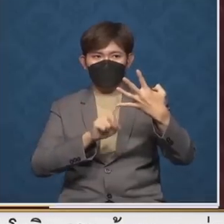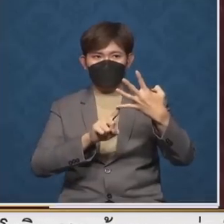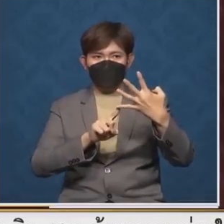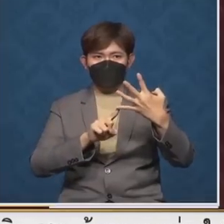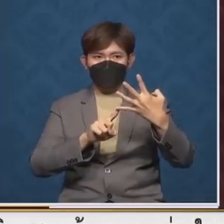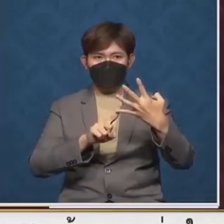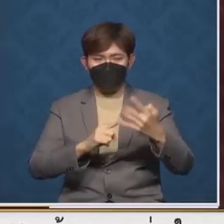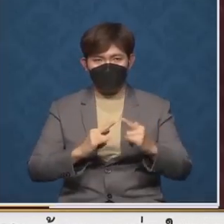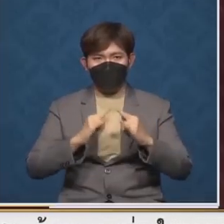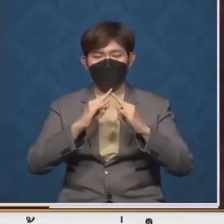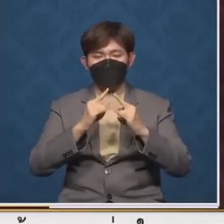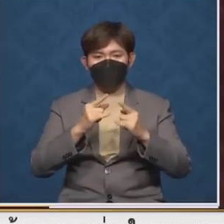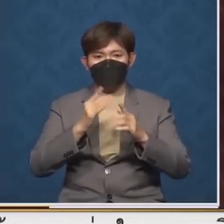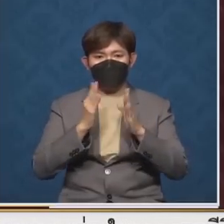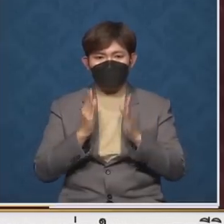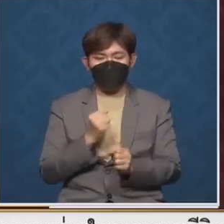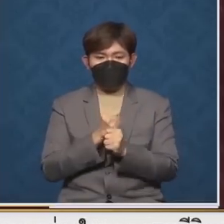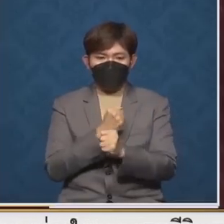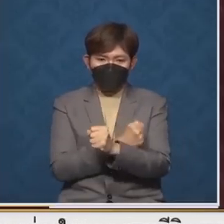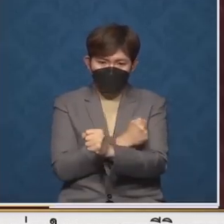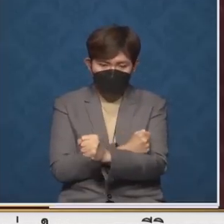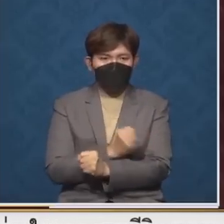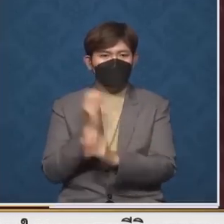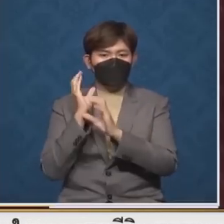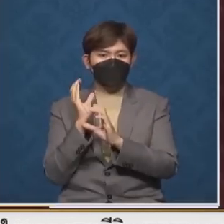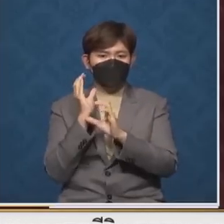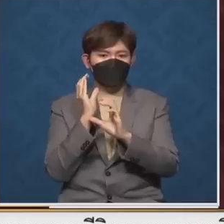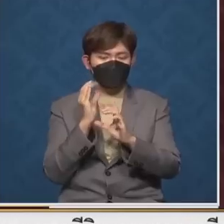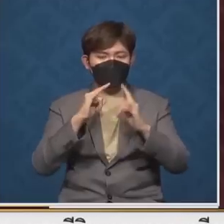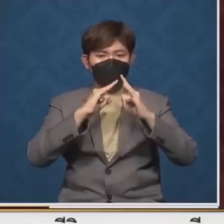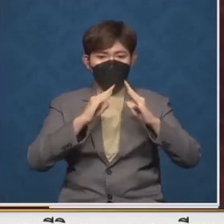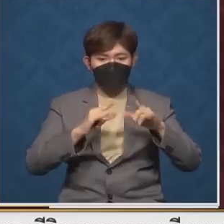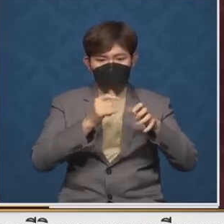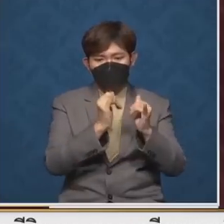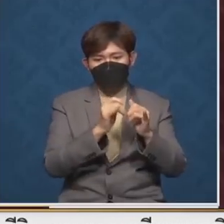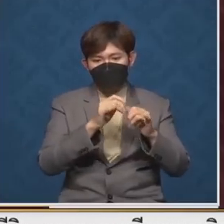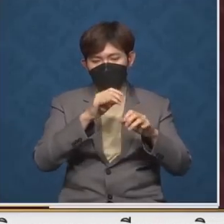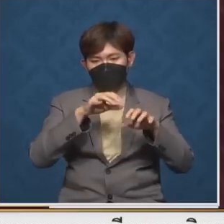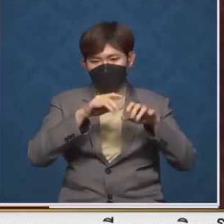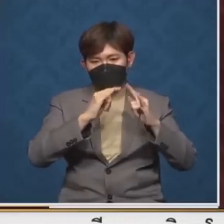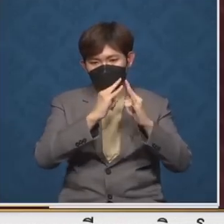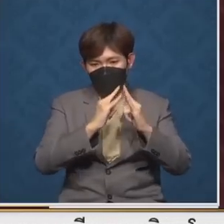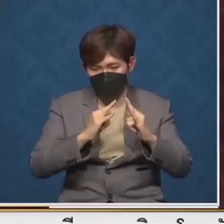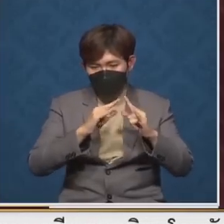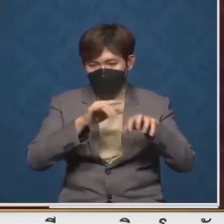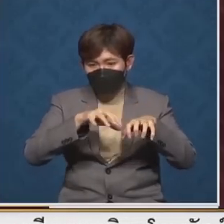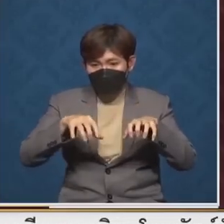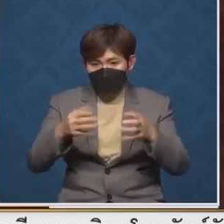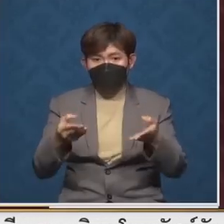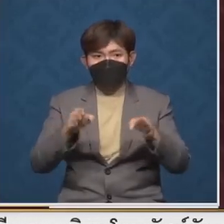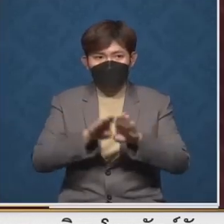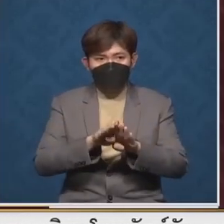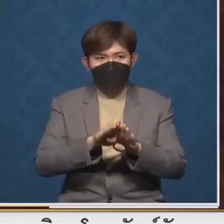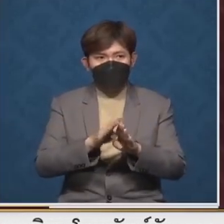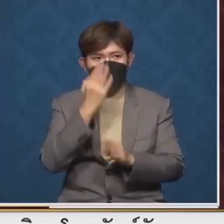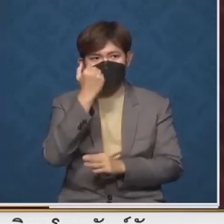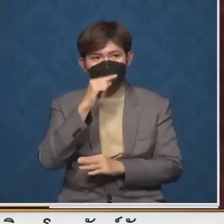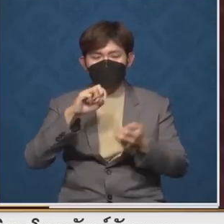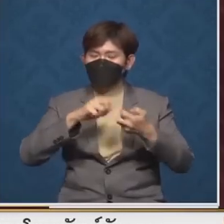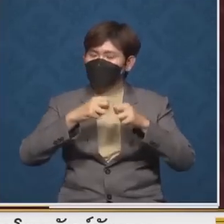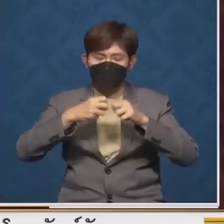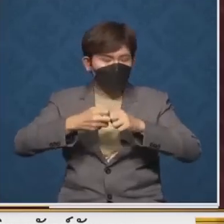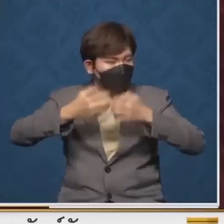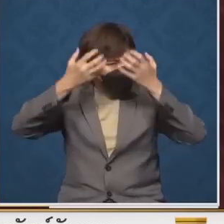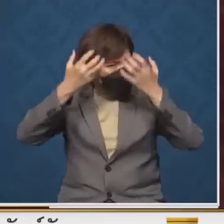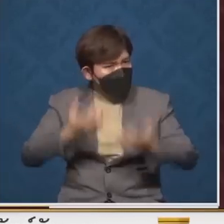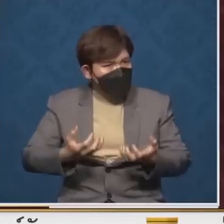ปิดแค้คนงานผมเรีนเลยมิถุนายน 2564เป็นจุดวิคลิตที่